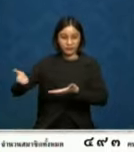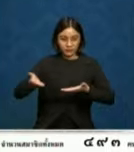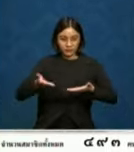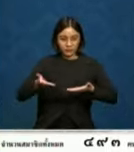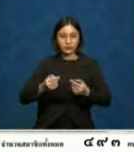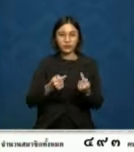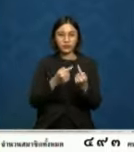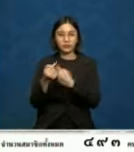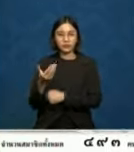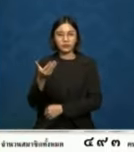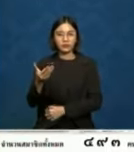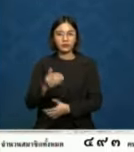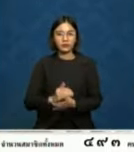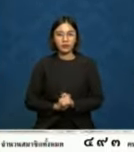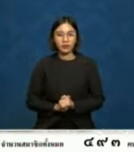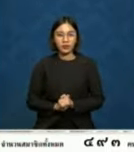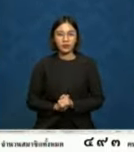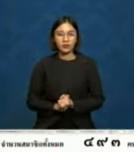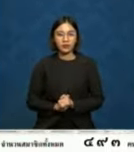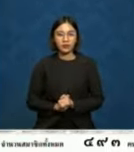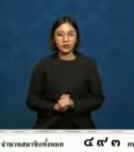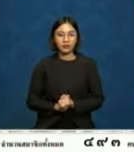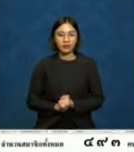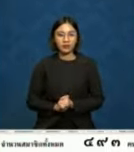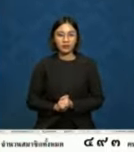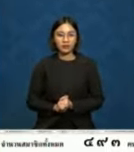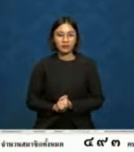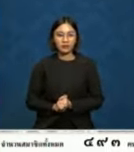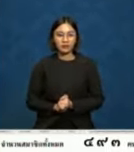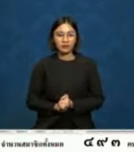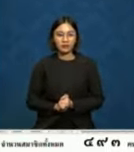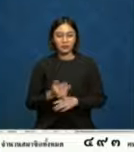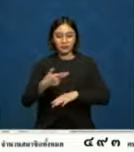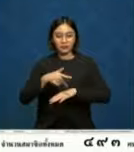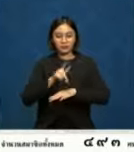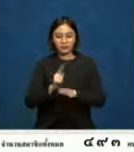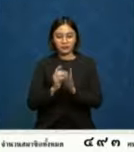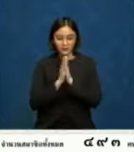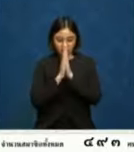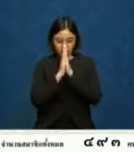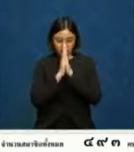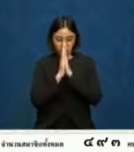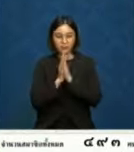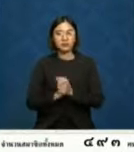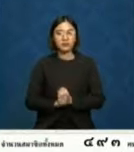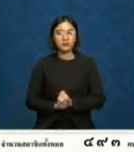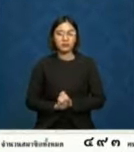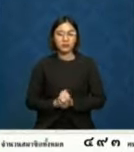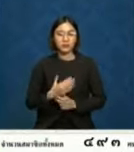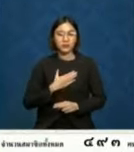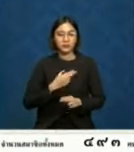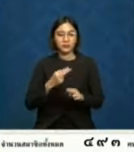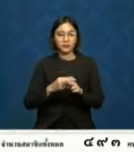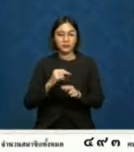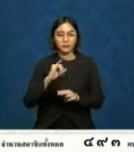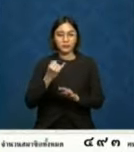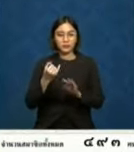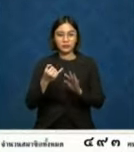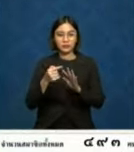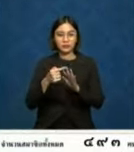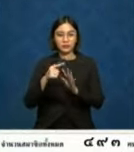ครับท่านจุติไกรฤกษ์ครับเชิญครับกราบเรียนท่านประธานสภาที่เคารพครับกระผมจุติ